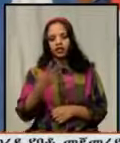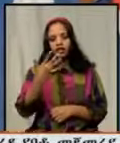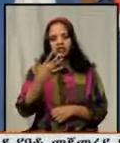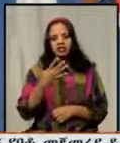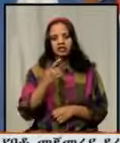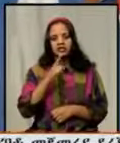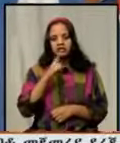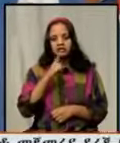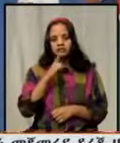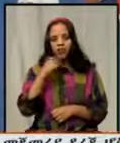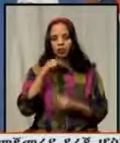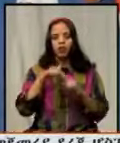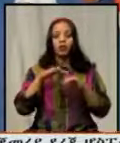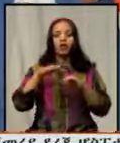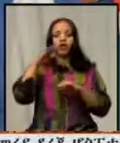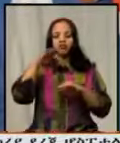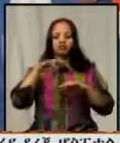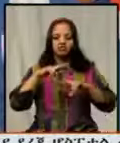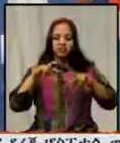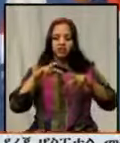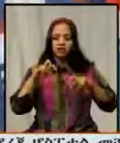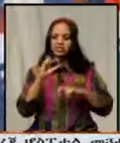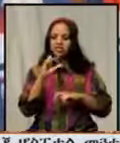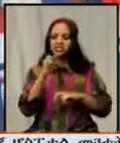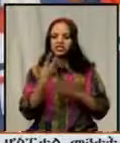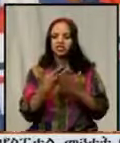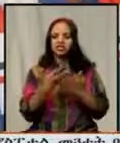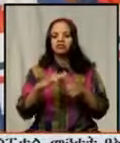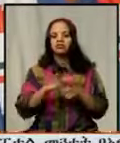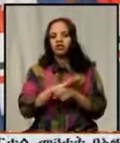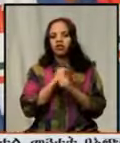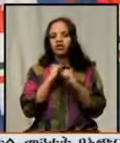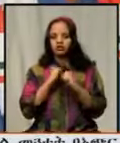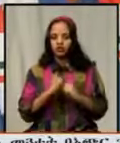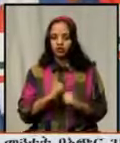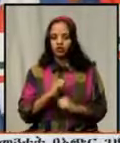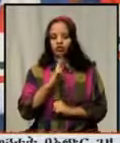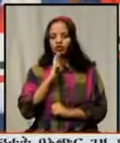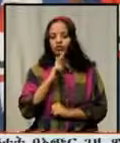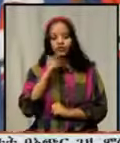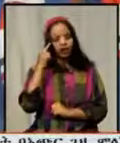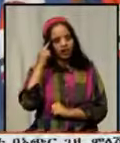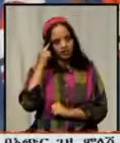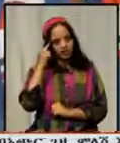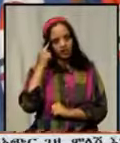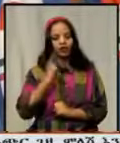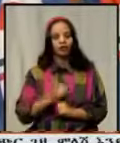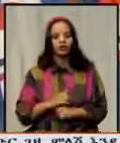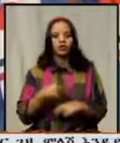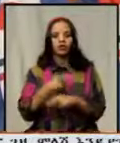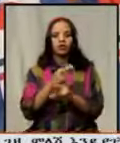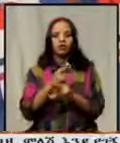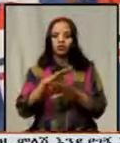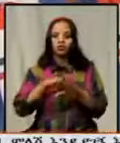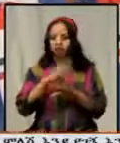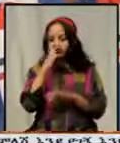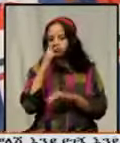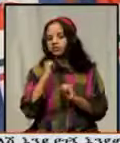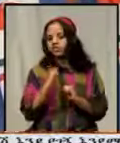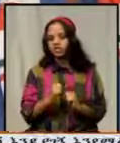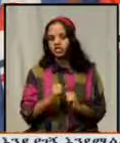ላይም ሳይጠበቅ ብንፈትሻቸው በትንንሽ ገንዘብ ልናሟላቸው የምንችላቸው ናቸው ብዬ አስባለሁ። በቢሮ ሌቭልም ሊታይ